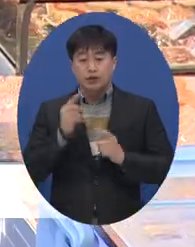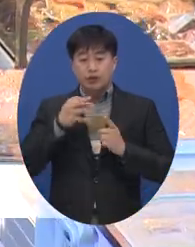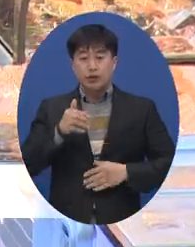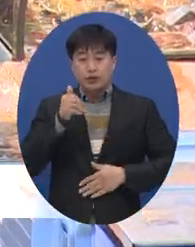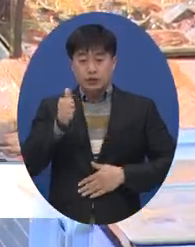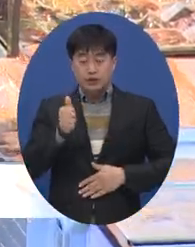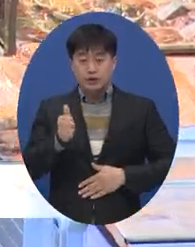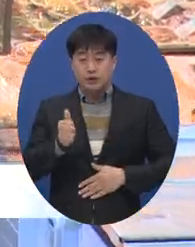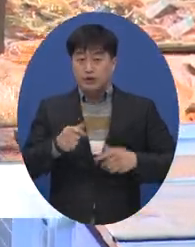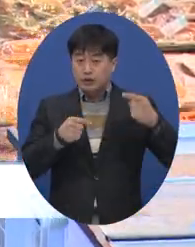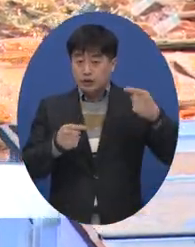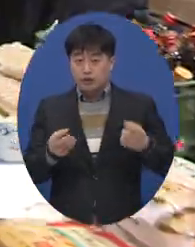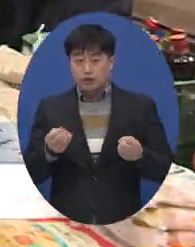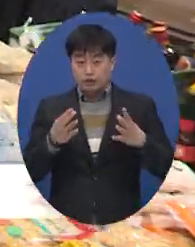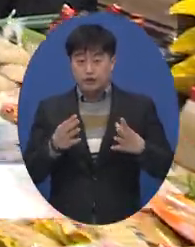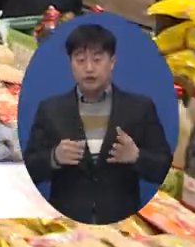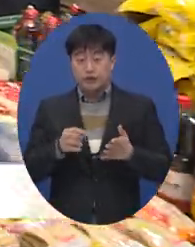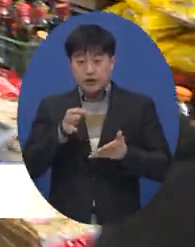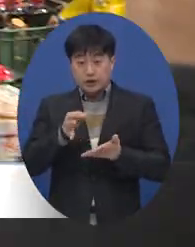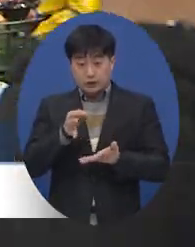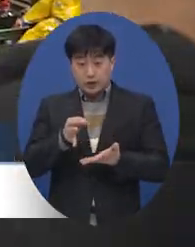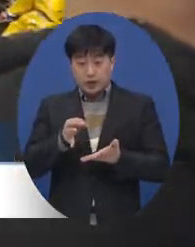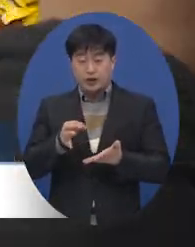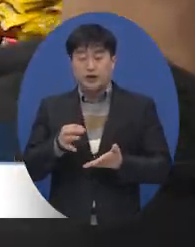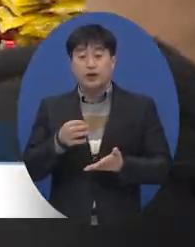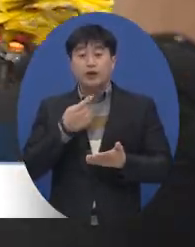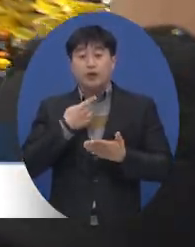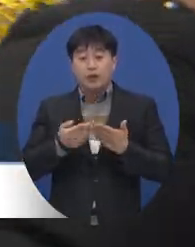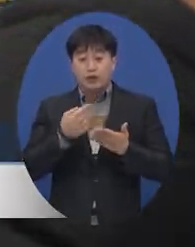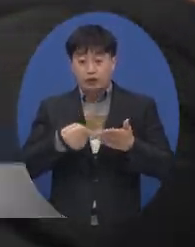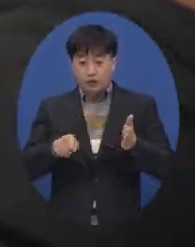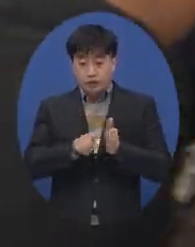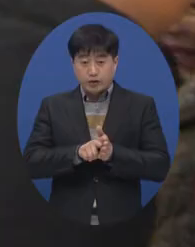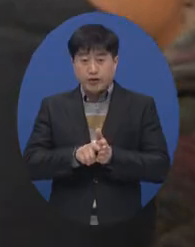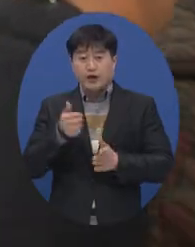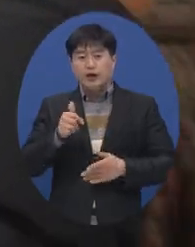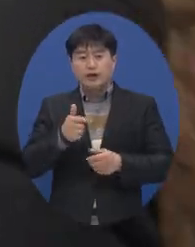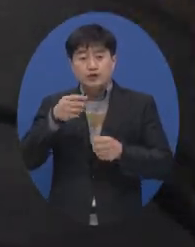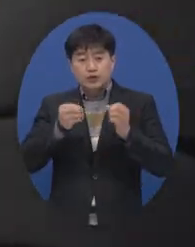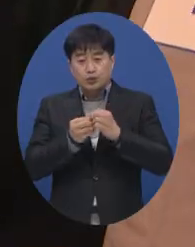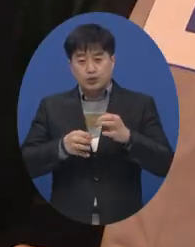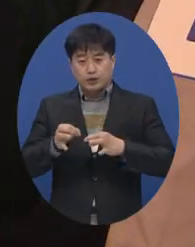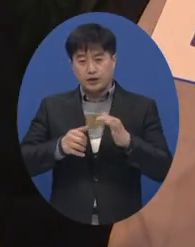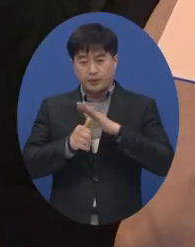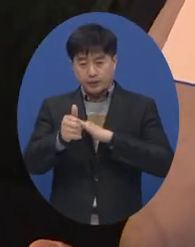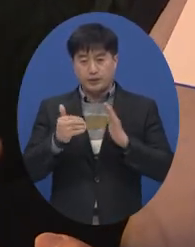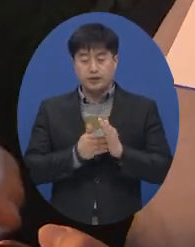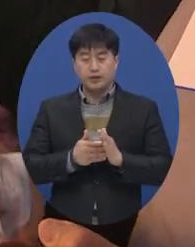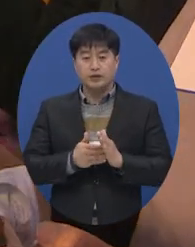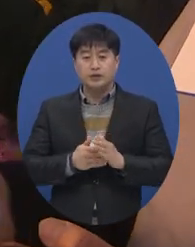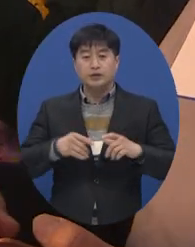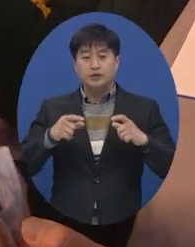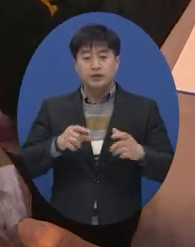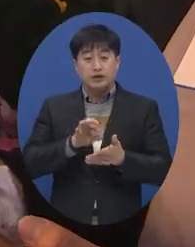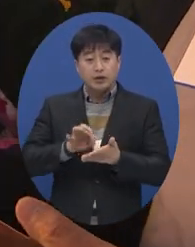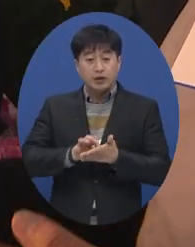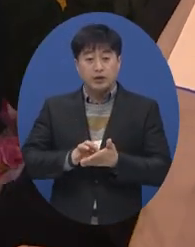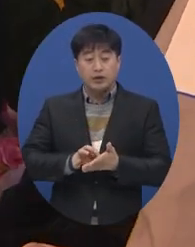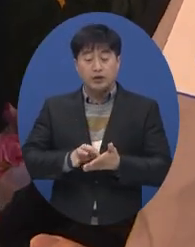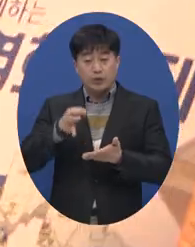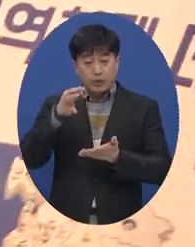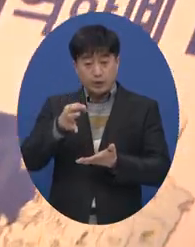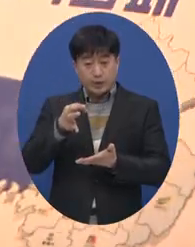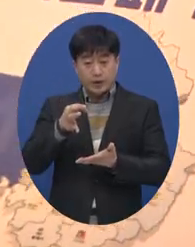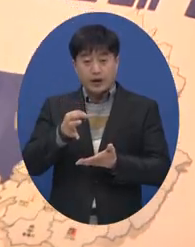이재명 경기도지사는 설 명절 장바구니 물가를 알아보기 위해 하남의 전통시장을 방문했습니다. 하남 지역에서 사용하는 경기지역